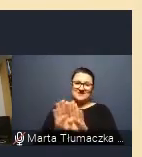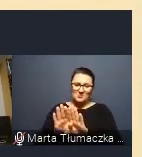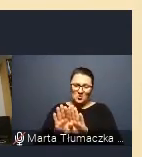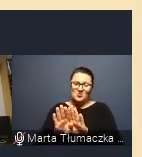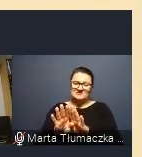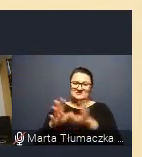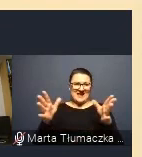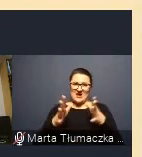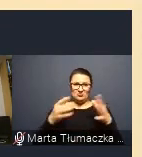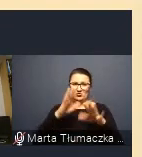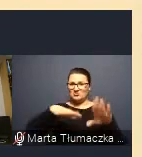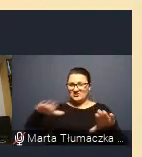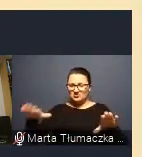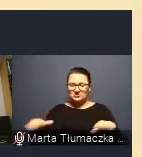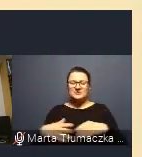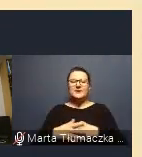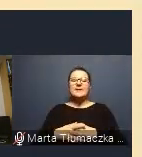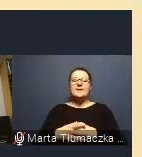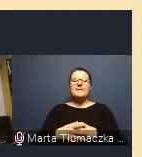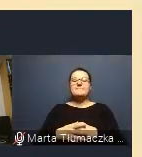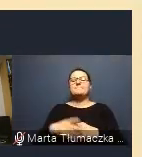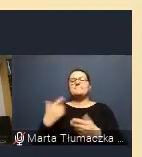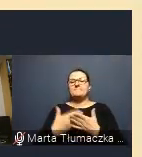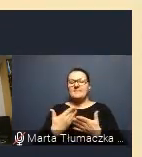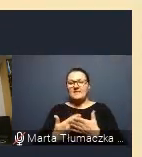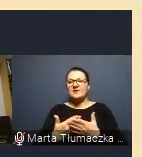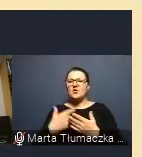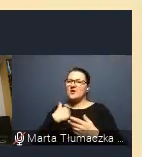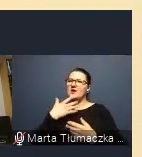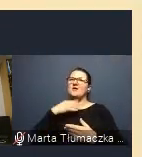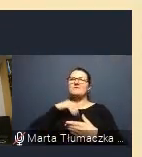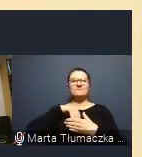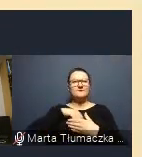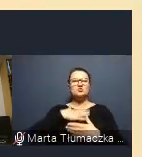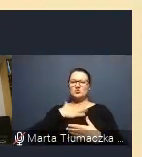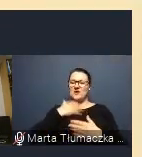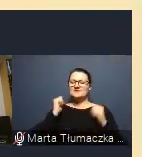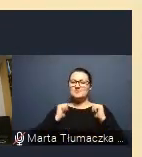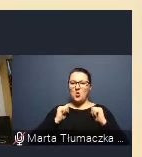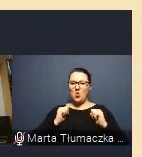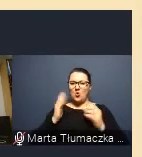I w związku z tym jest we mnie taki większy spokój w porównaniu z tym pierwszym